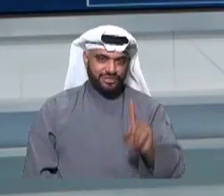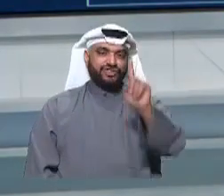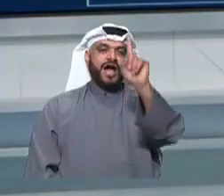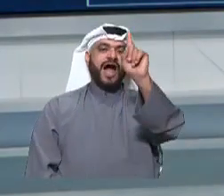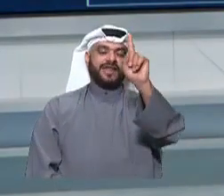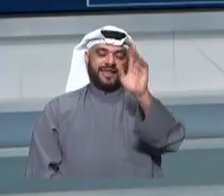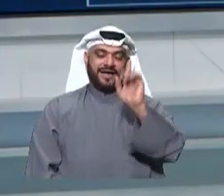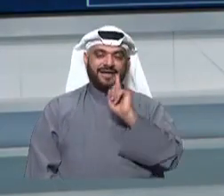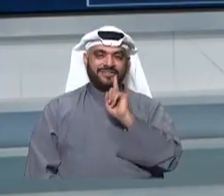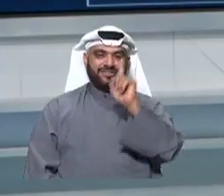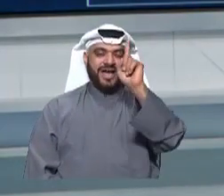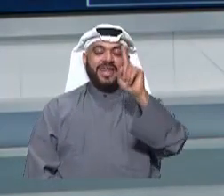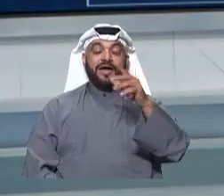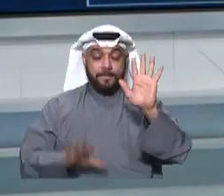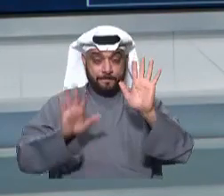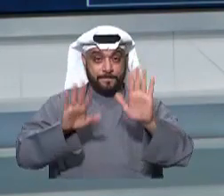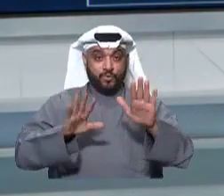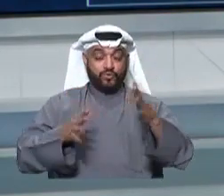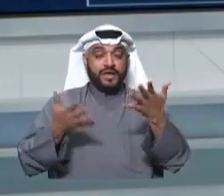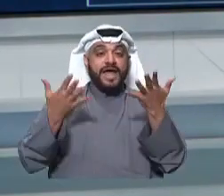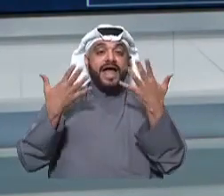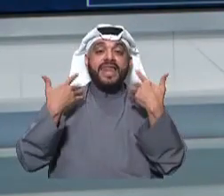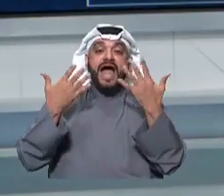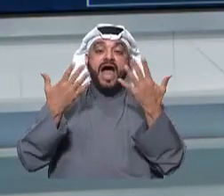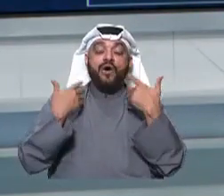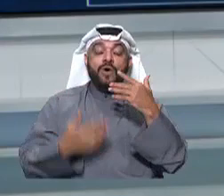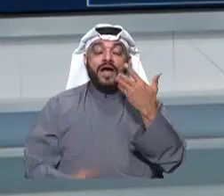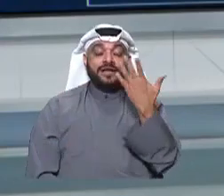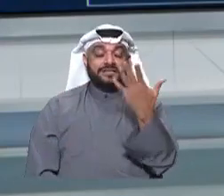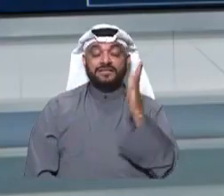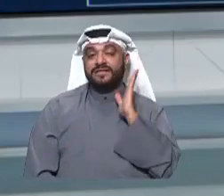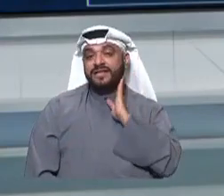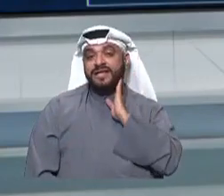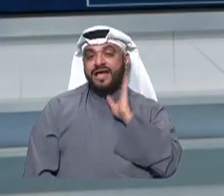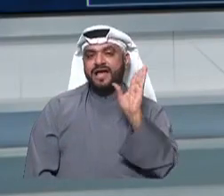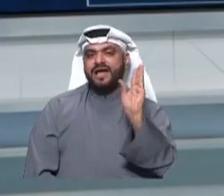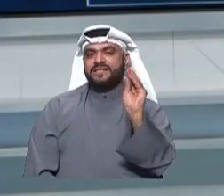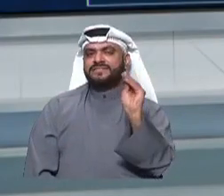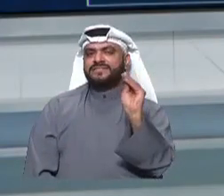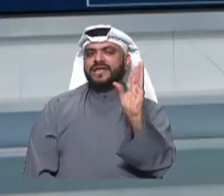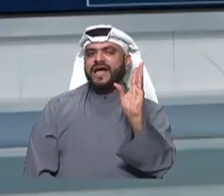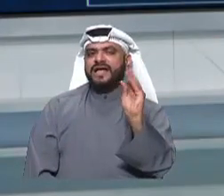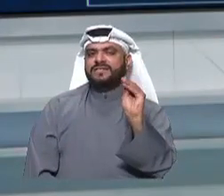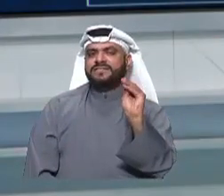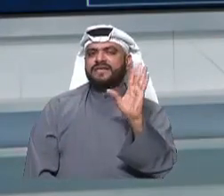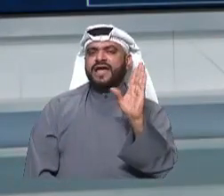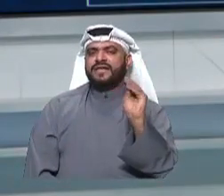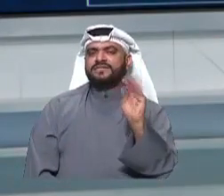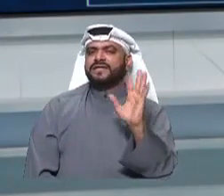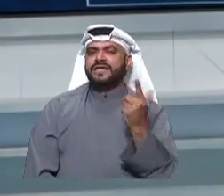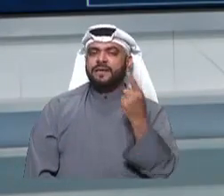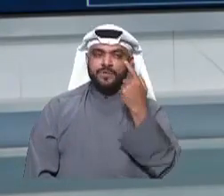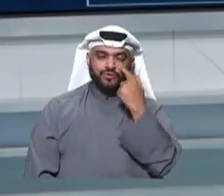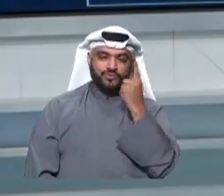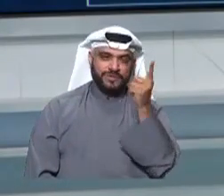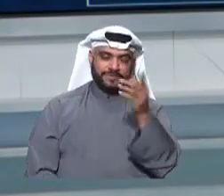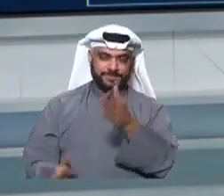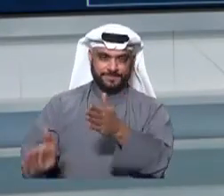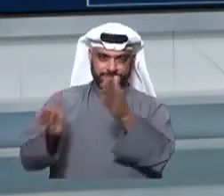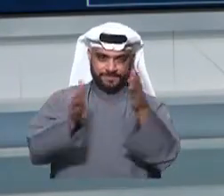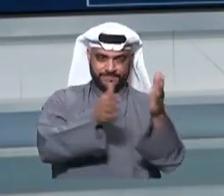معظم المناطق، واستمرار في الهواء الكوس أيضا راح يكون خفيف إلى معتدل للسرعة 12 إلى 38 كيلومتر في